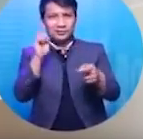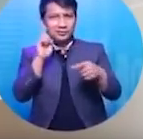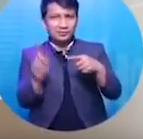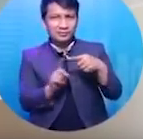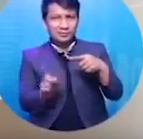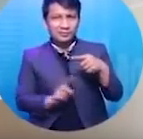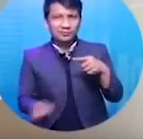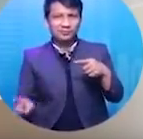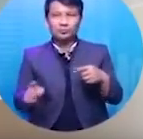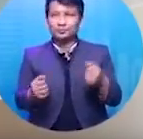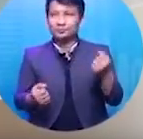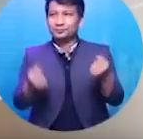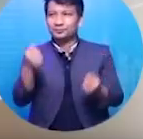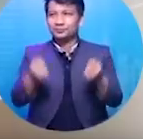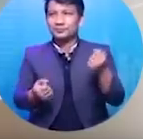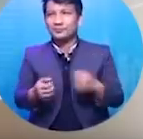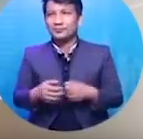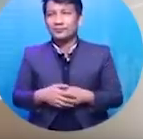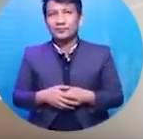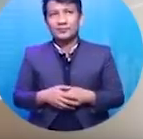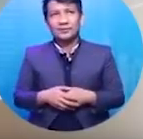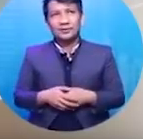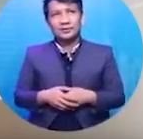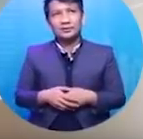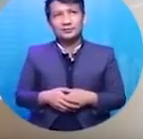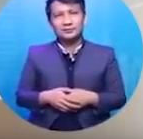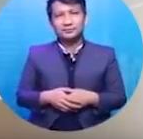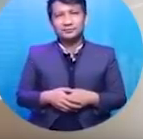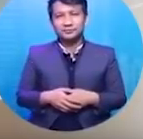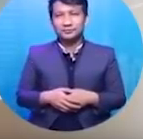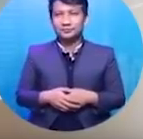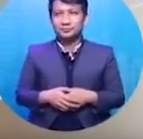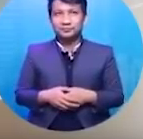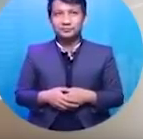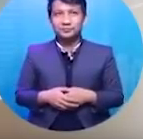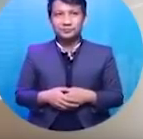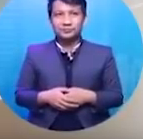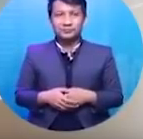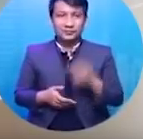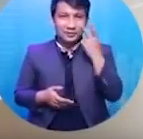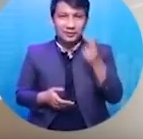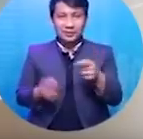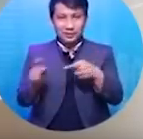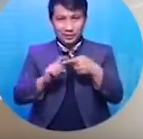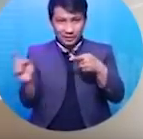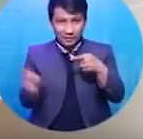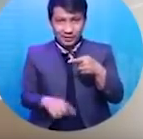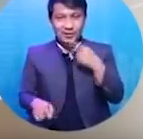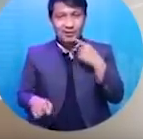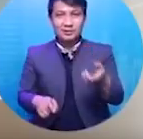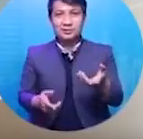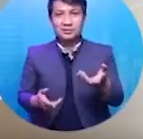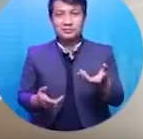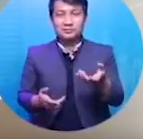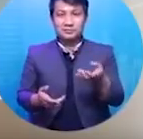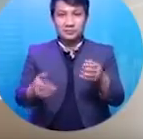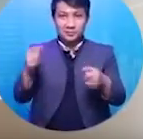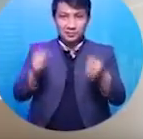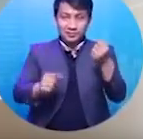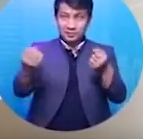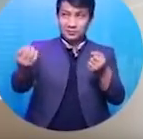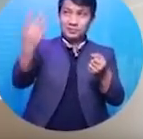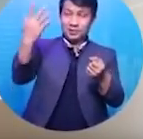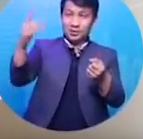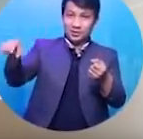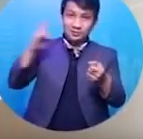nakita? Ay, yun po sabi ng sa ano. So, ibig sabihin, dahil sa kidlat, namin. Ikaw ay maaring nabangga. Ayon sa